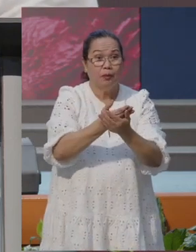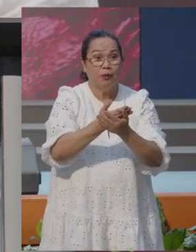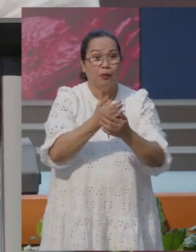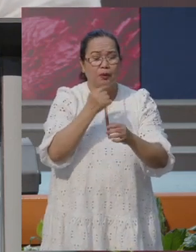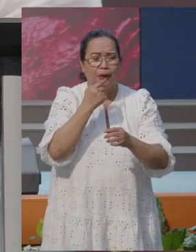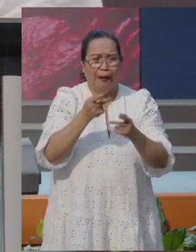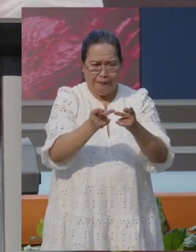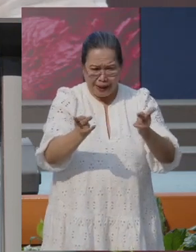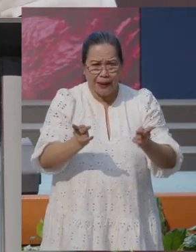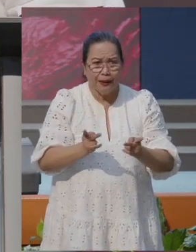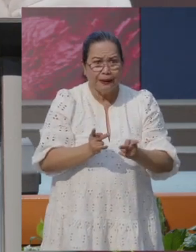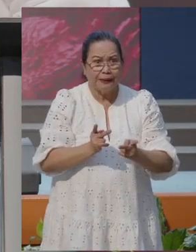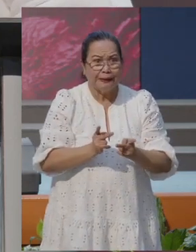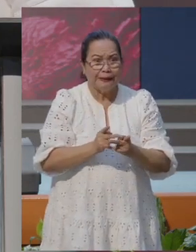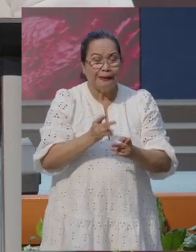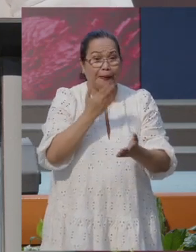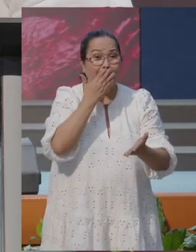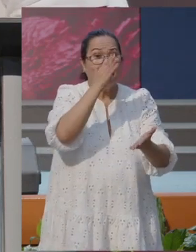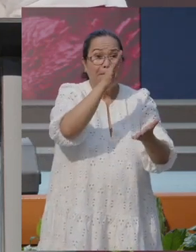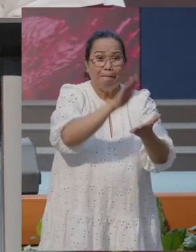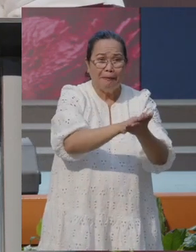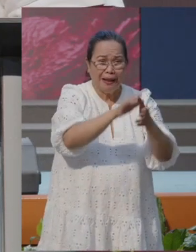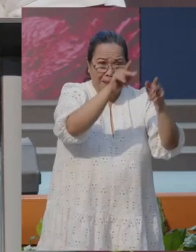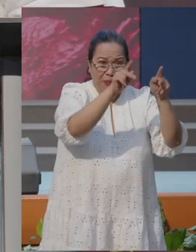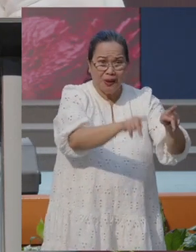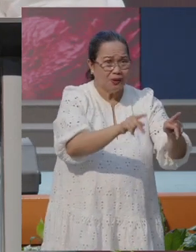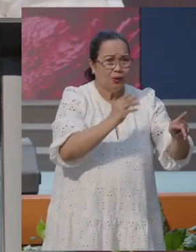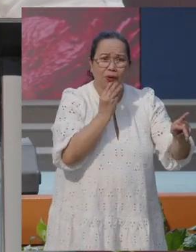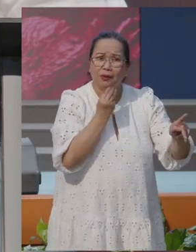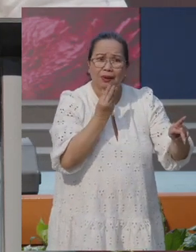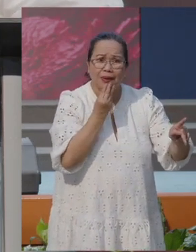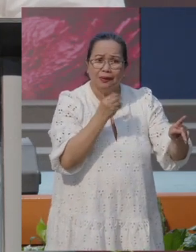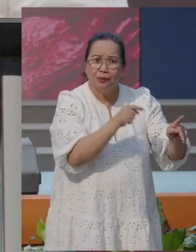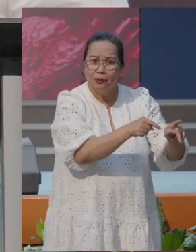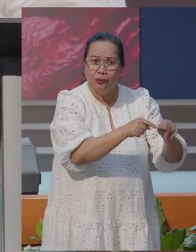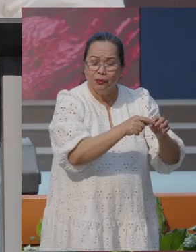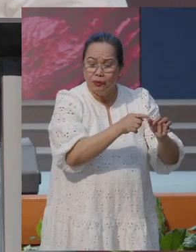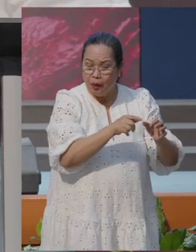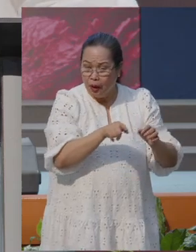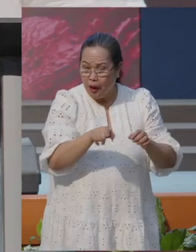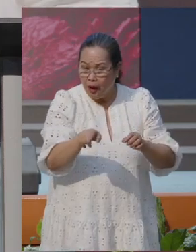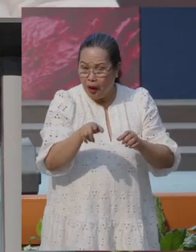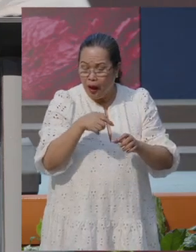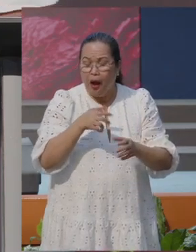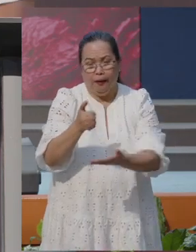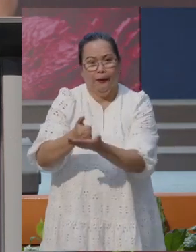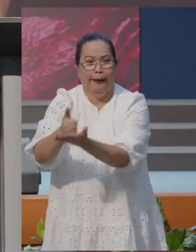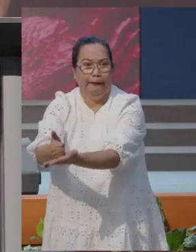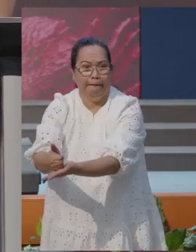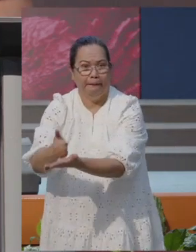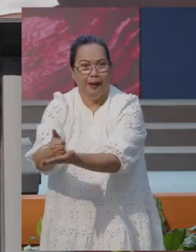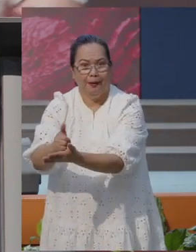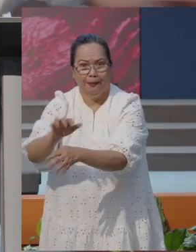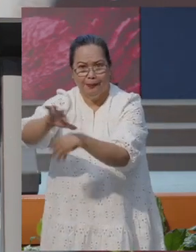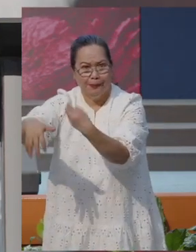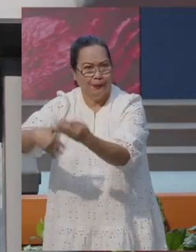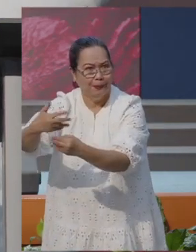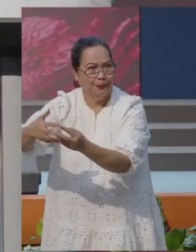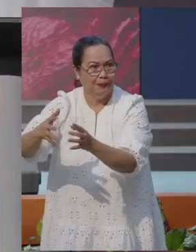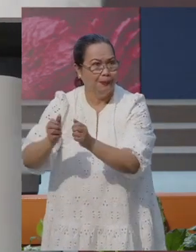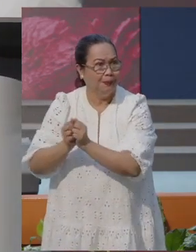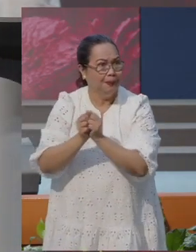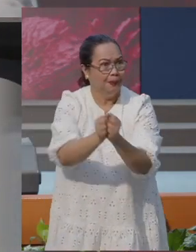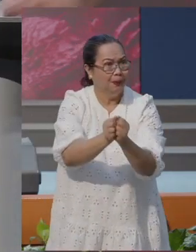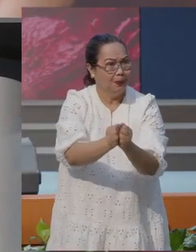Samaritan. Ang Samaritan ay hindi Hudyo at kinamumuhian ng mga Hudyo. Pero ang sabi ni Jesus, kasama